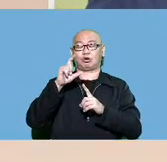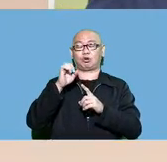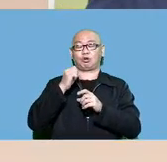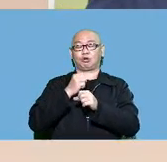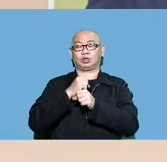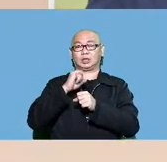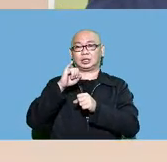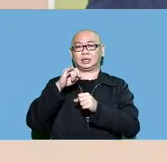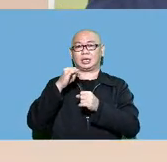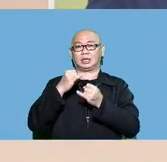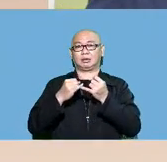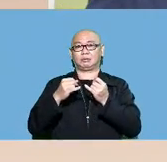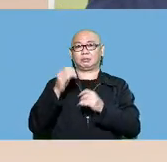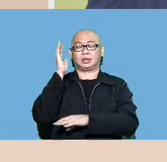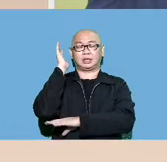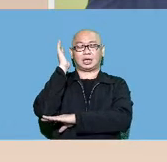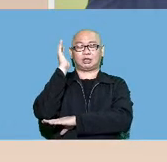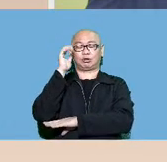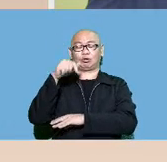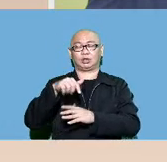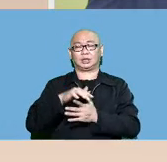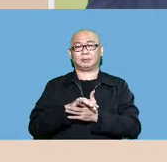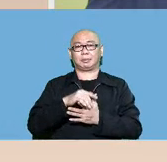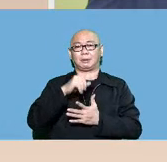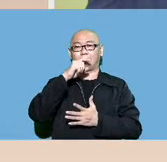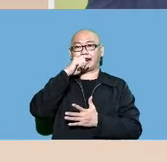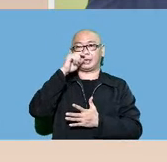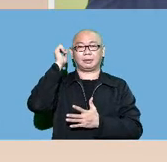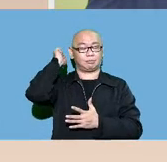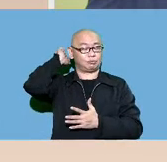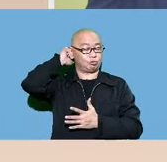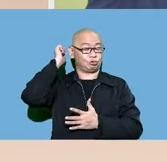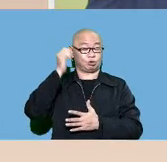mengakhiri pidato ini, Bapak Ibu sekalian,